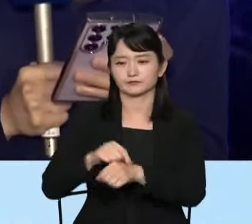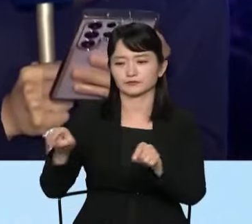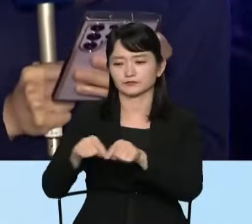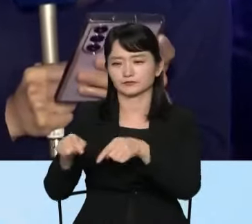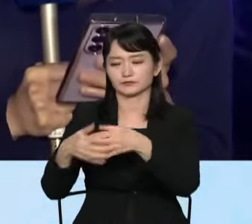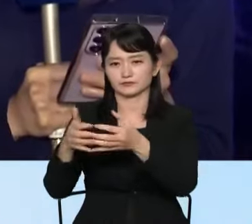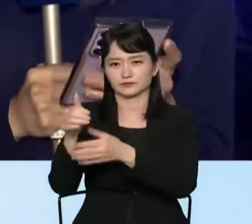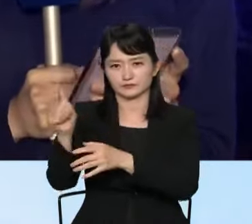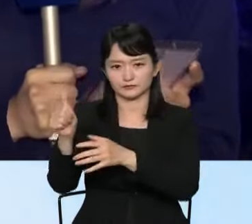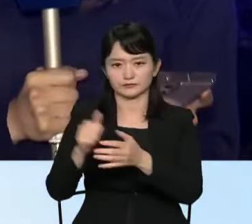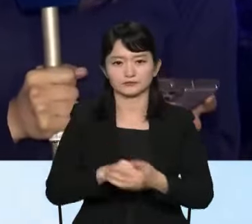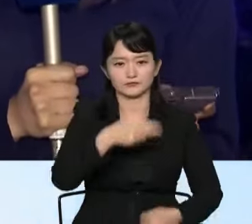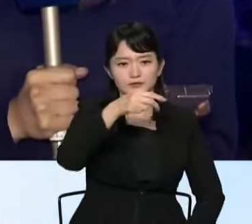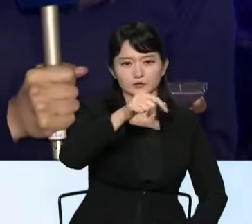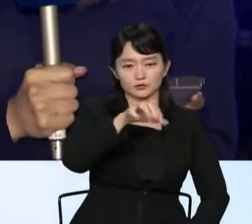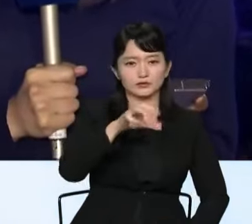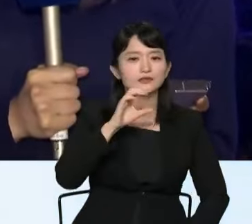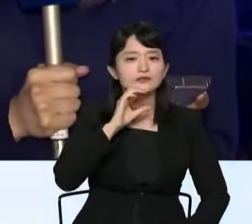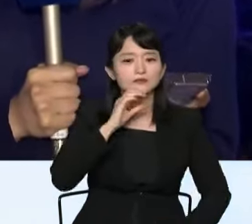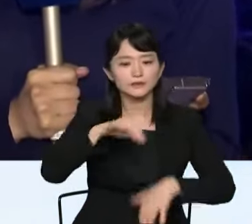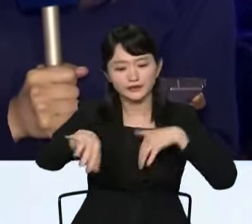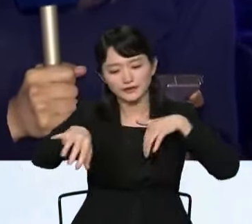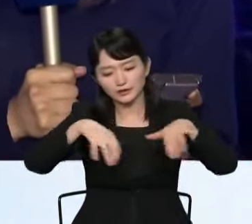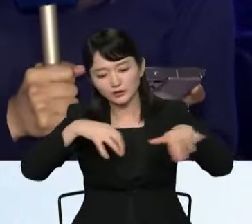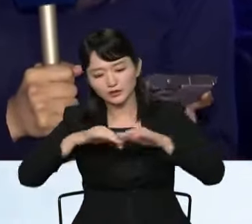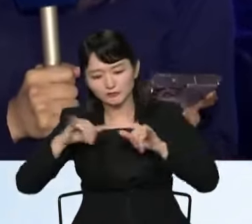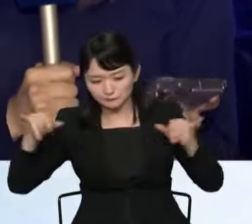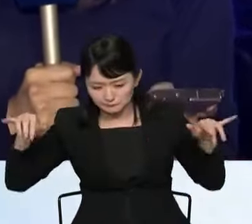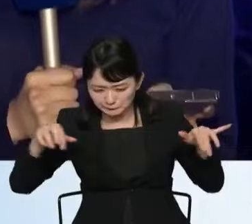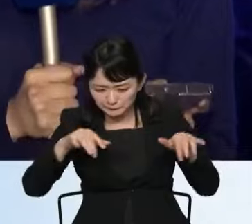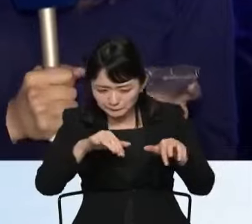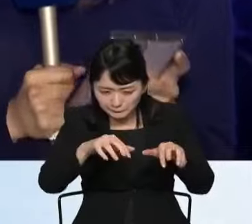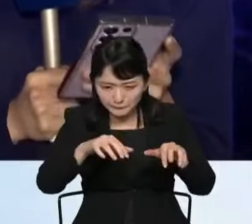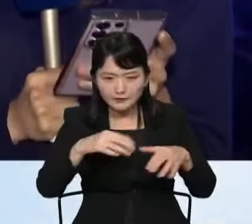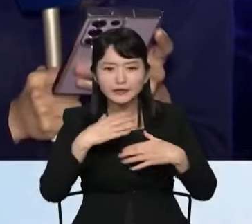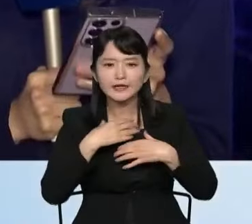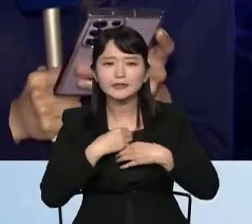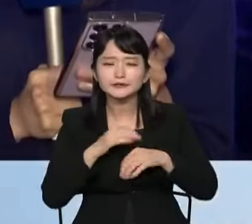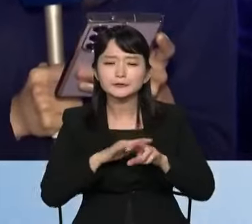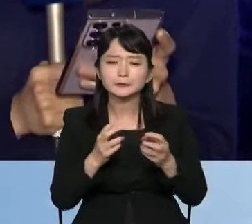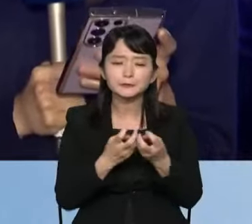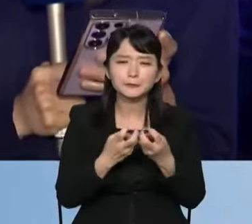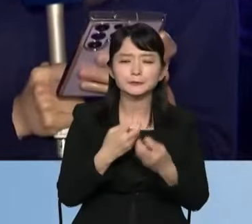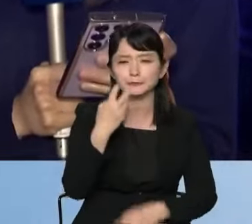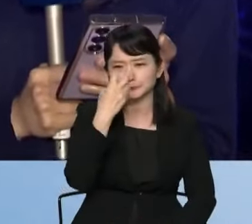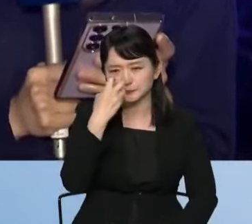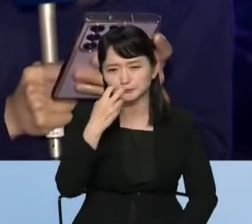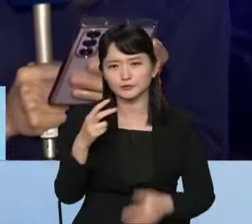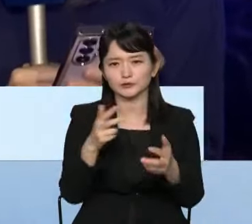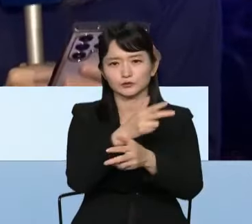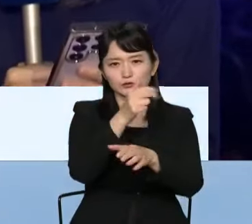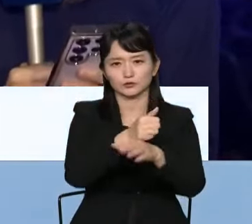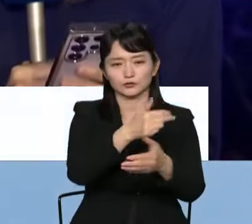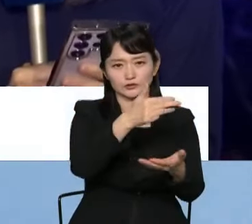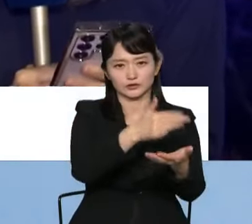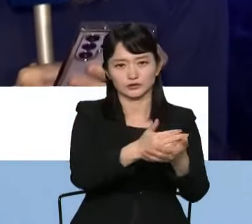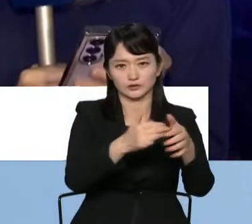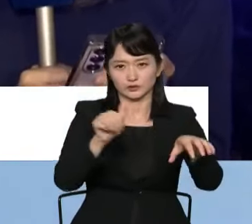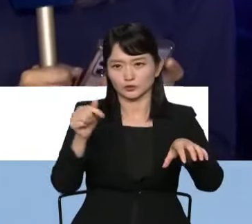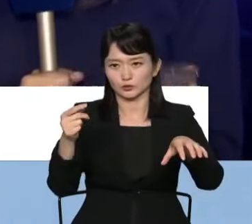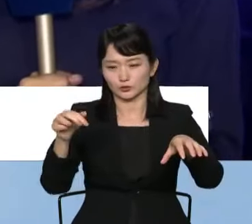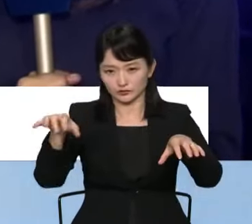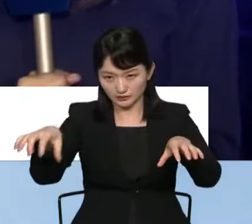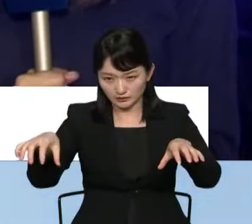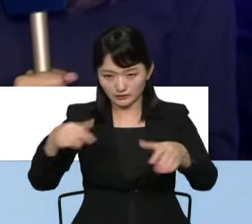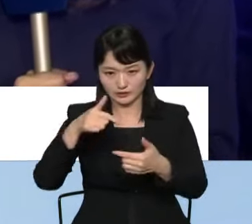성수동 카페 거리 등 사람이 많이 모일 걸로 예상된 지역을 찾아 안전 대책을 점검했습니다. 주말엔 이태원과 홍대, 강남역